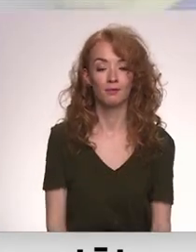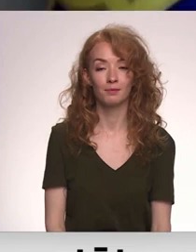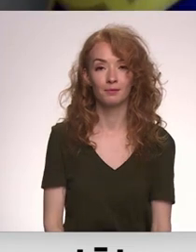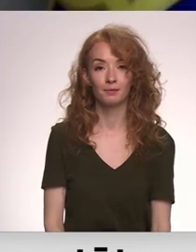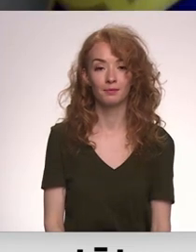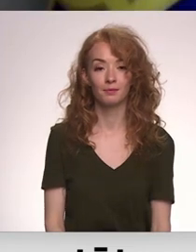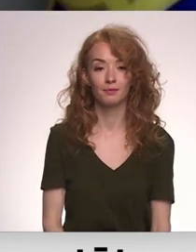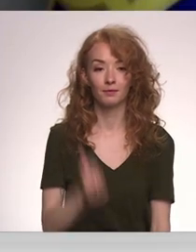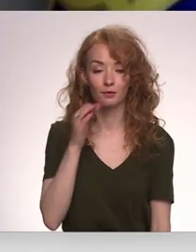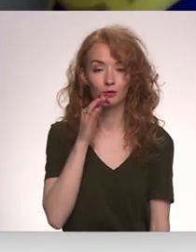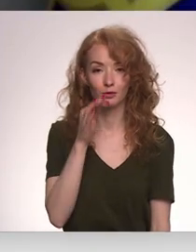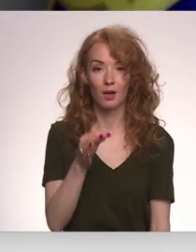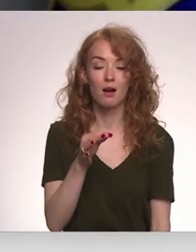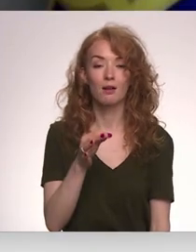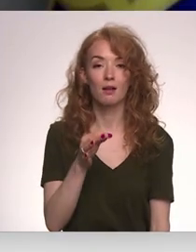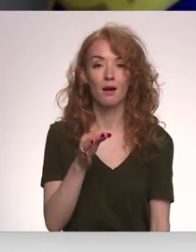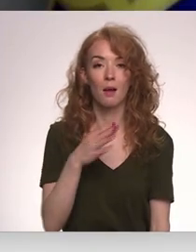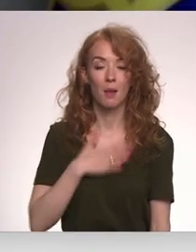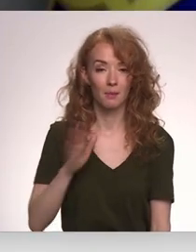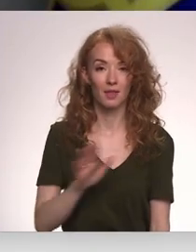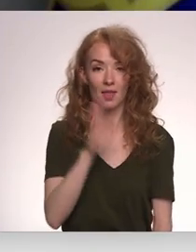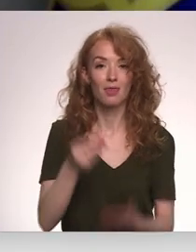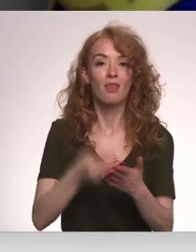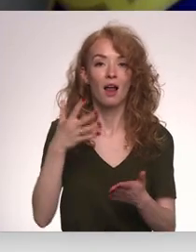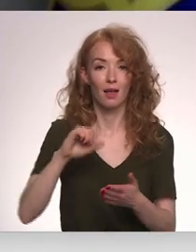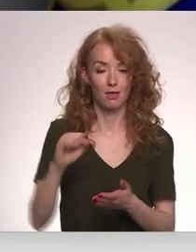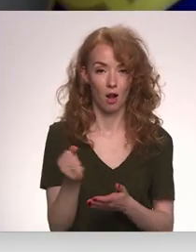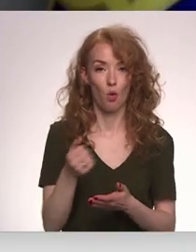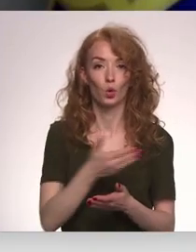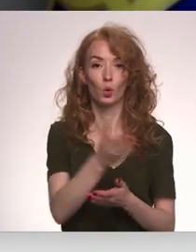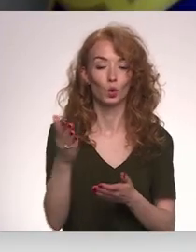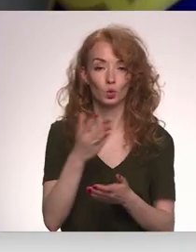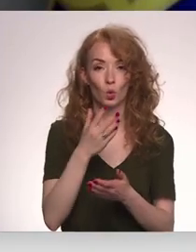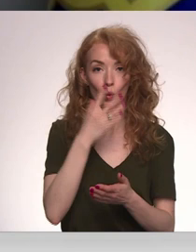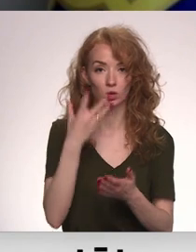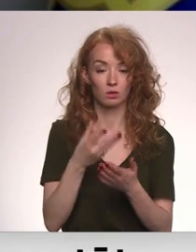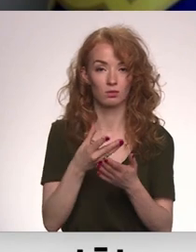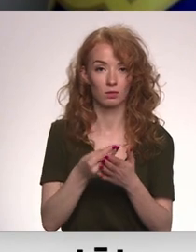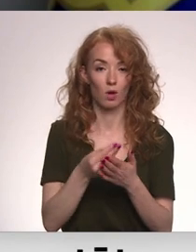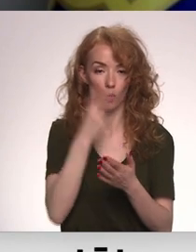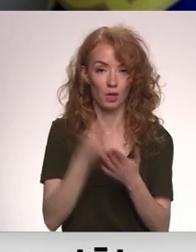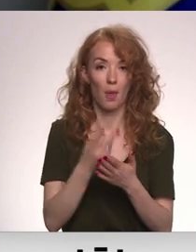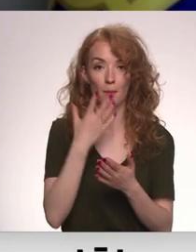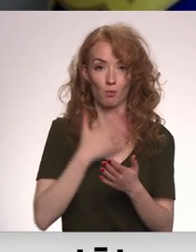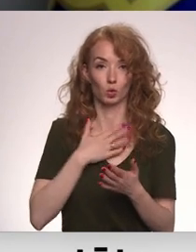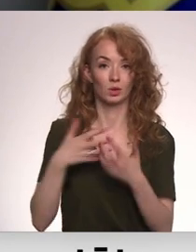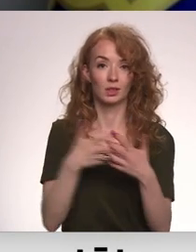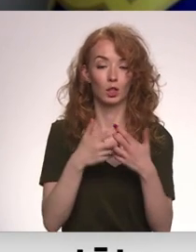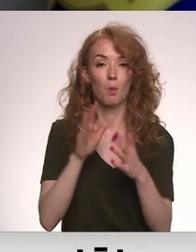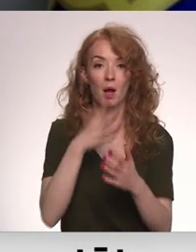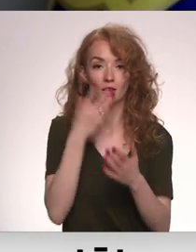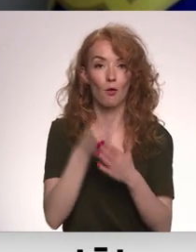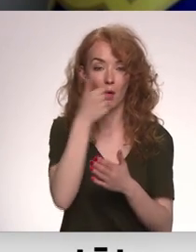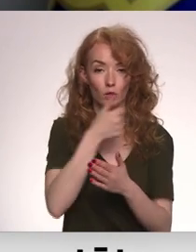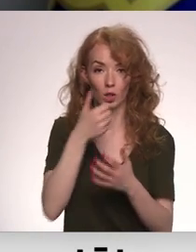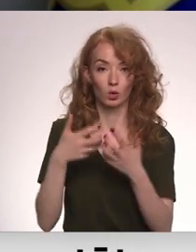draugi! Sprimājate našu borbu za slobodu. Jūs uztverat mūsu cīņu par brīvību kā savu personīgo cīņu, un tas tiešām tā